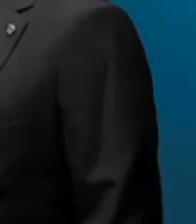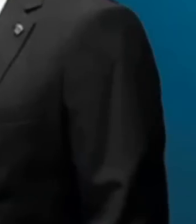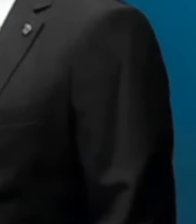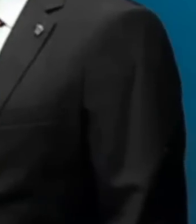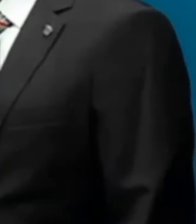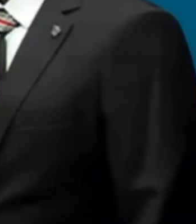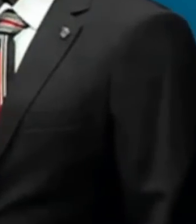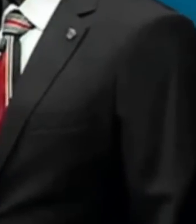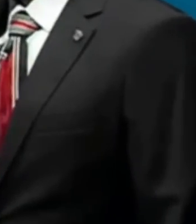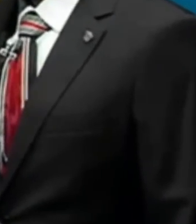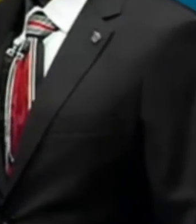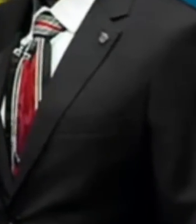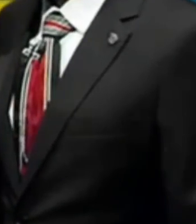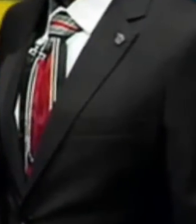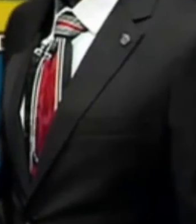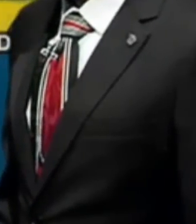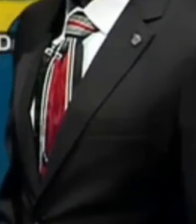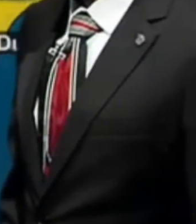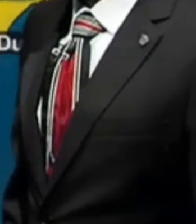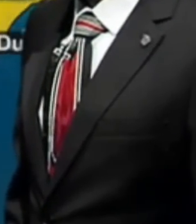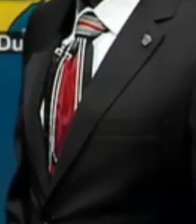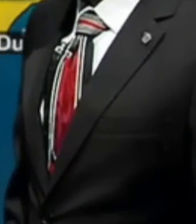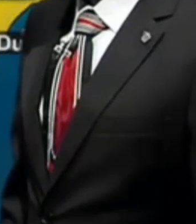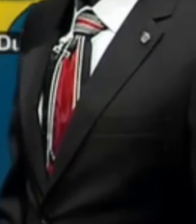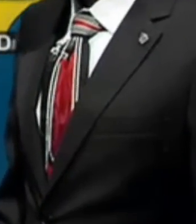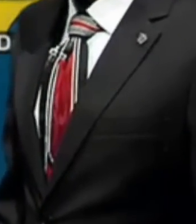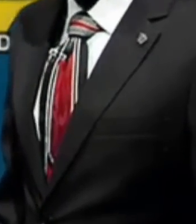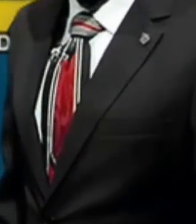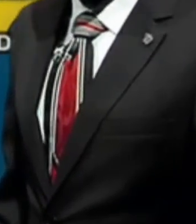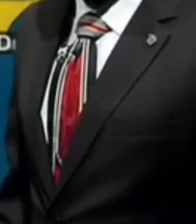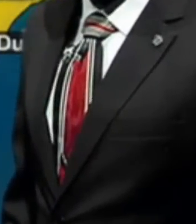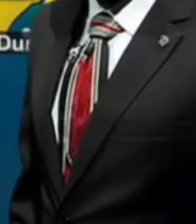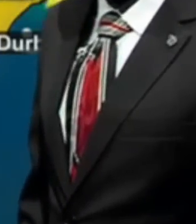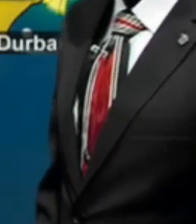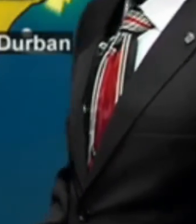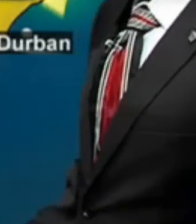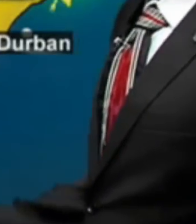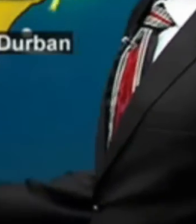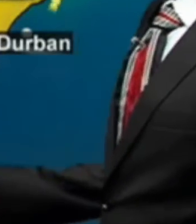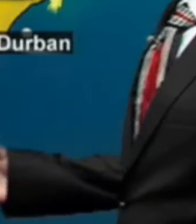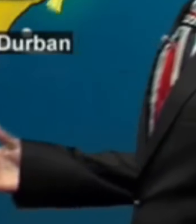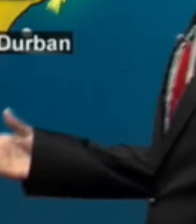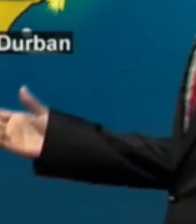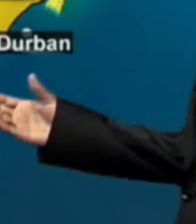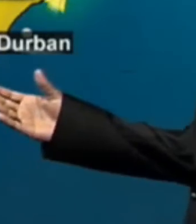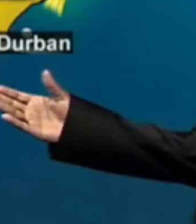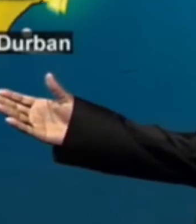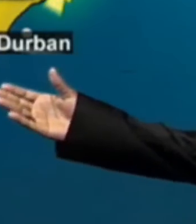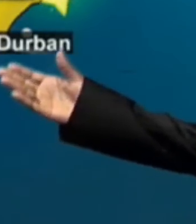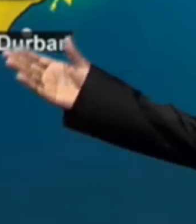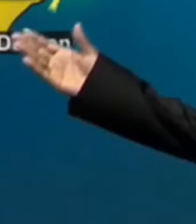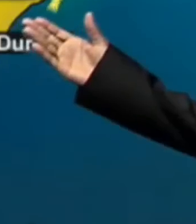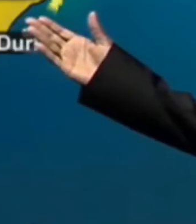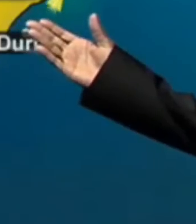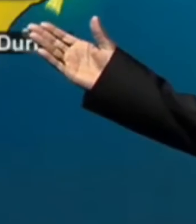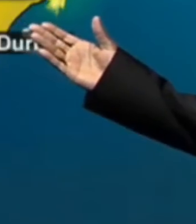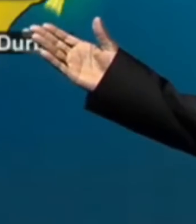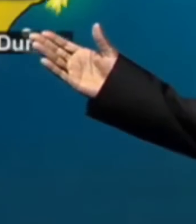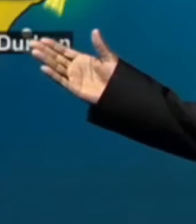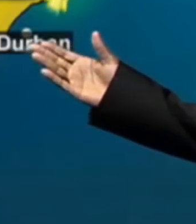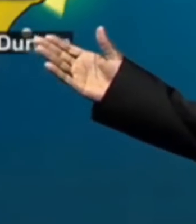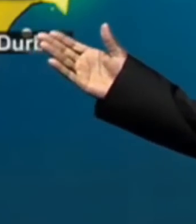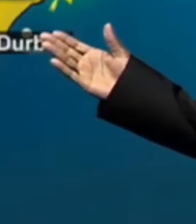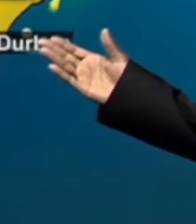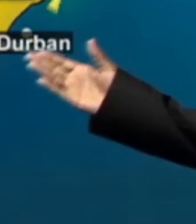dikarolong tše ka borwa bodikela ba kapa gabotsena fela ka dikarolong tše o tlhafiša lewatle ka dikarolong tšeo pula tša maatla di tla ba gona ka kapa bohlabela ka dikarolong tša ka